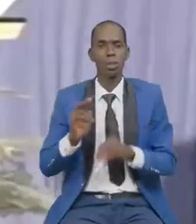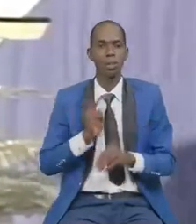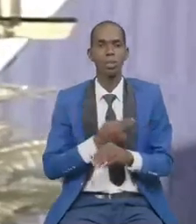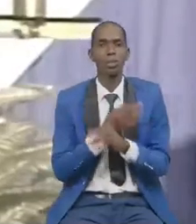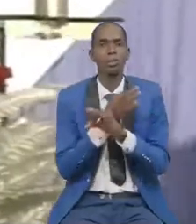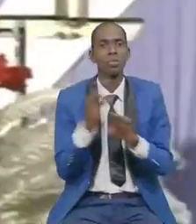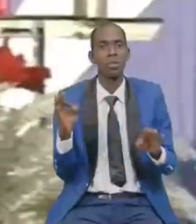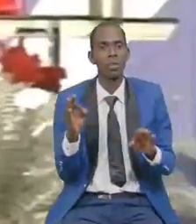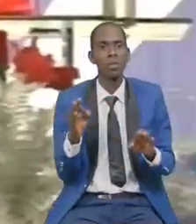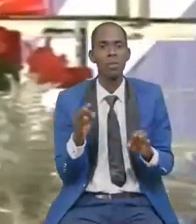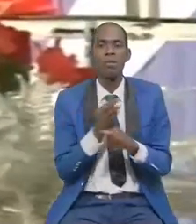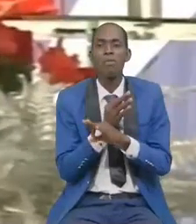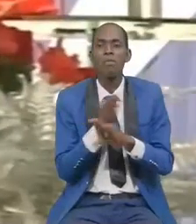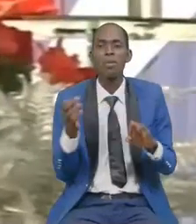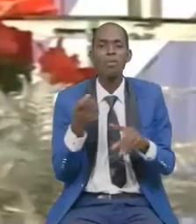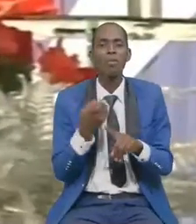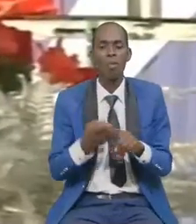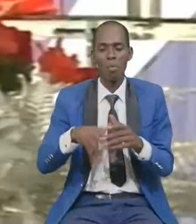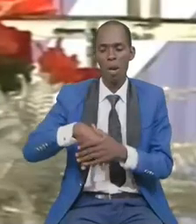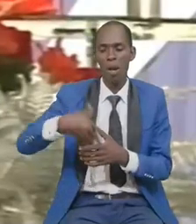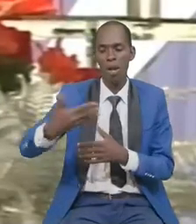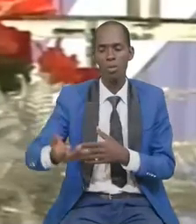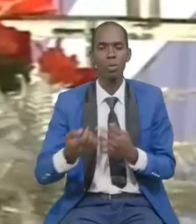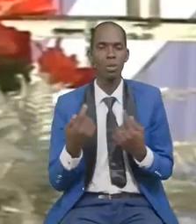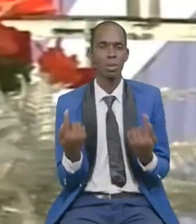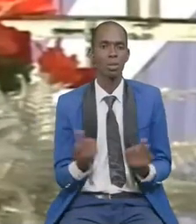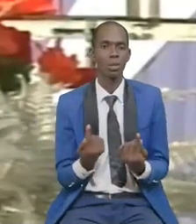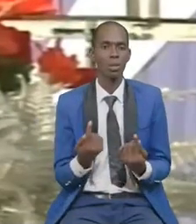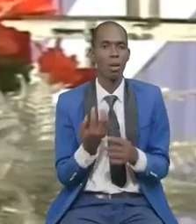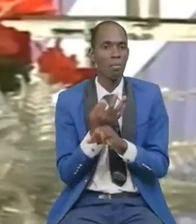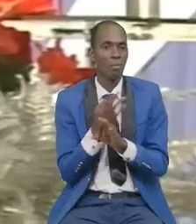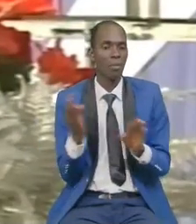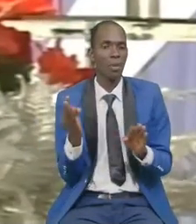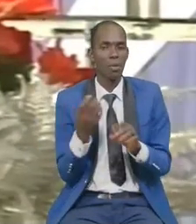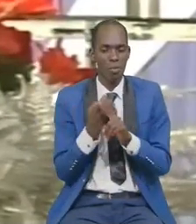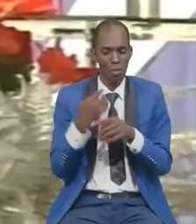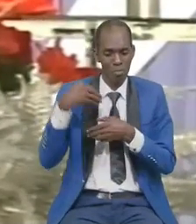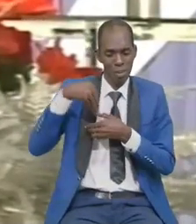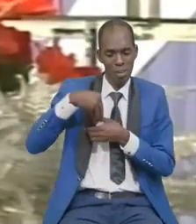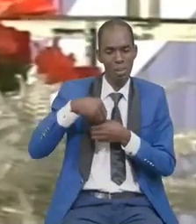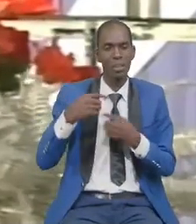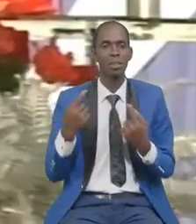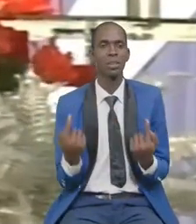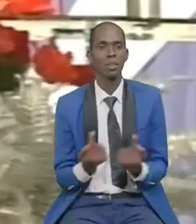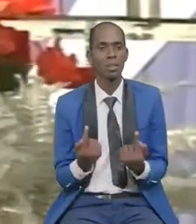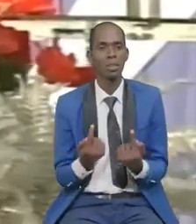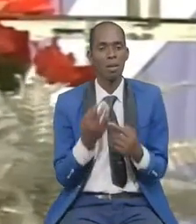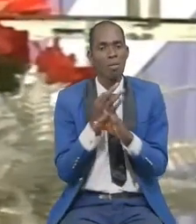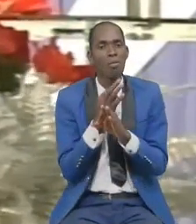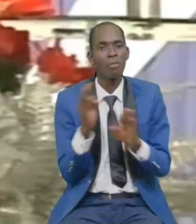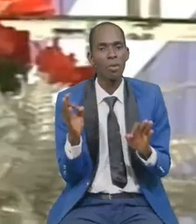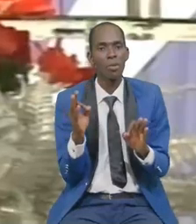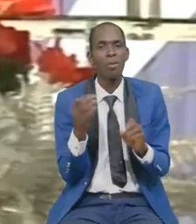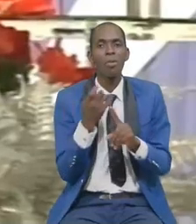a franchi des péchés extérieurs, qui a franchi des péchés intérieurs, qui a franchi de